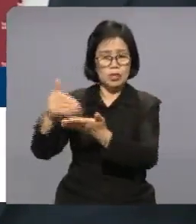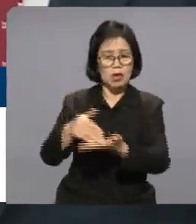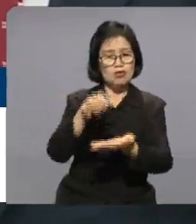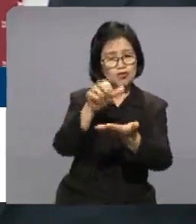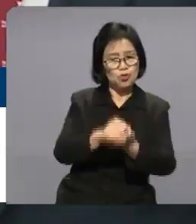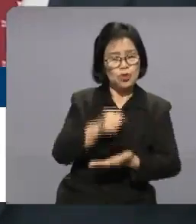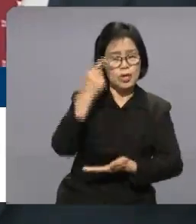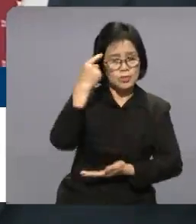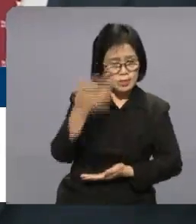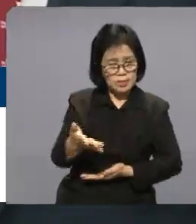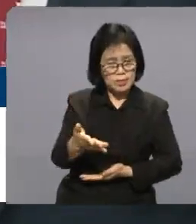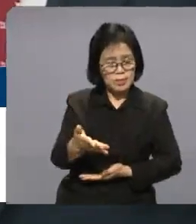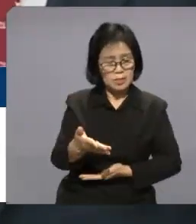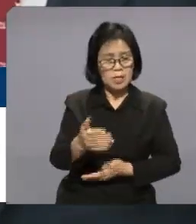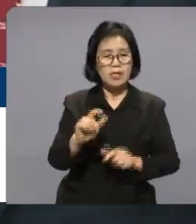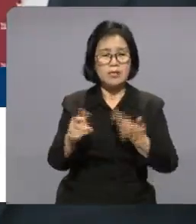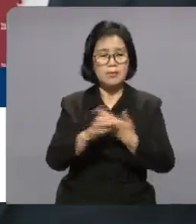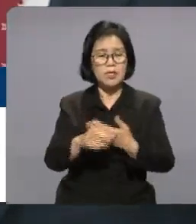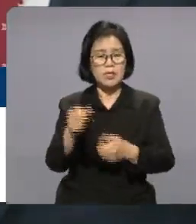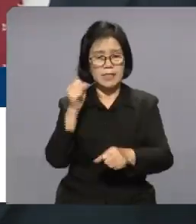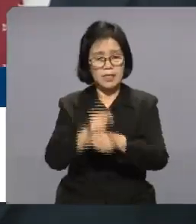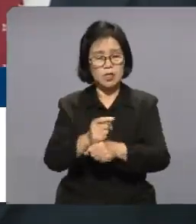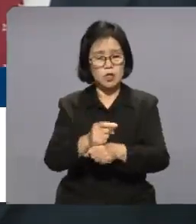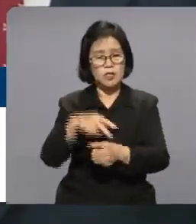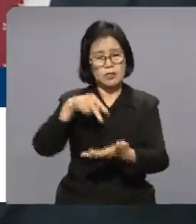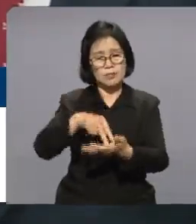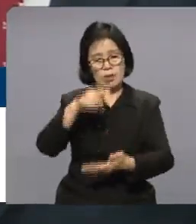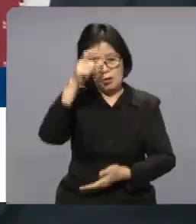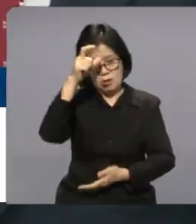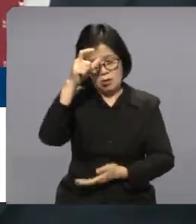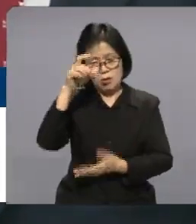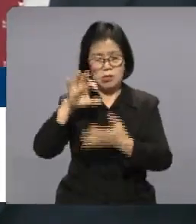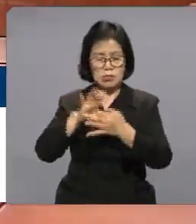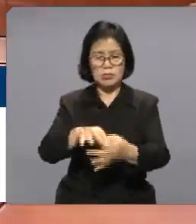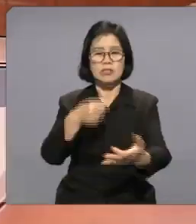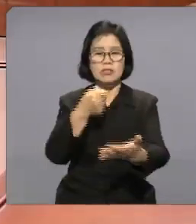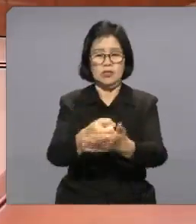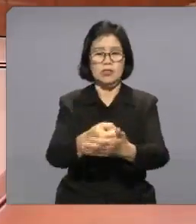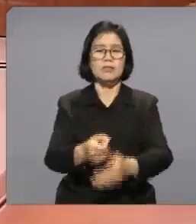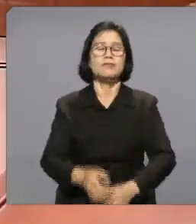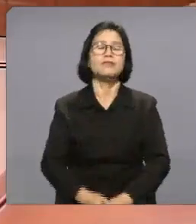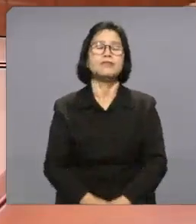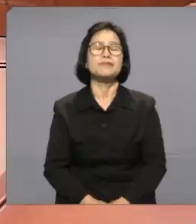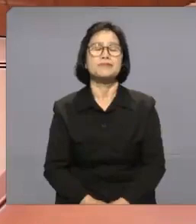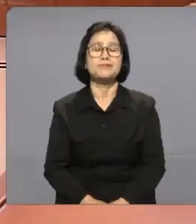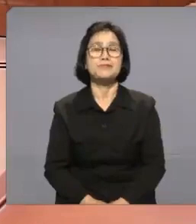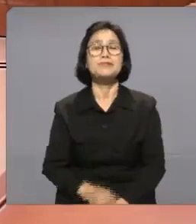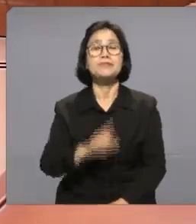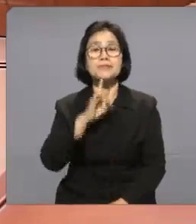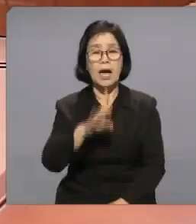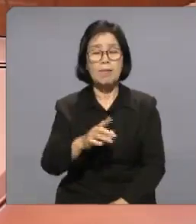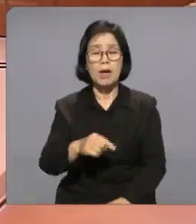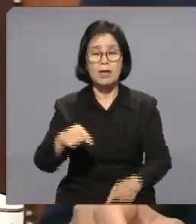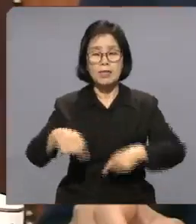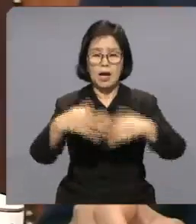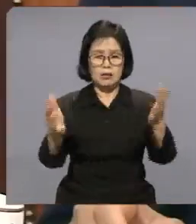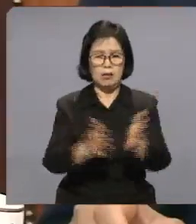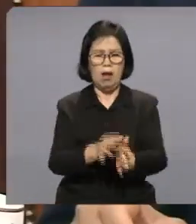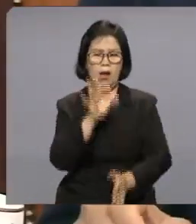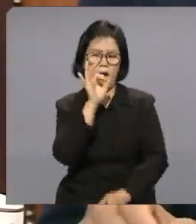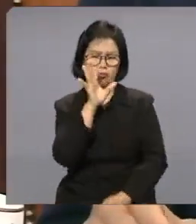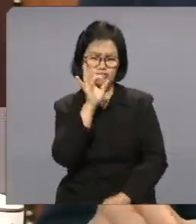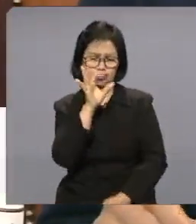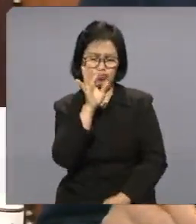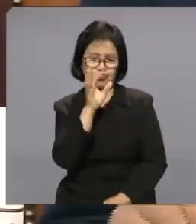수용할지 그렇지 않으면 기존 입장을 유지할지를 정하려고 합니다. 다만 당내 불가론이